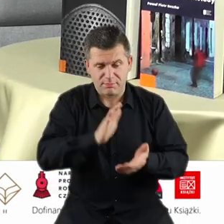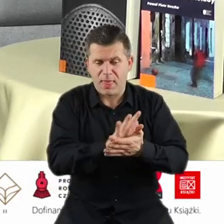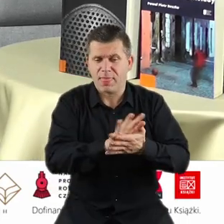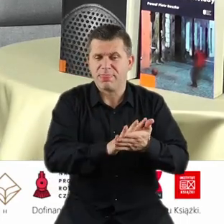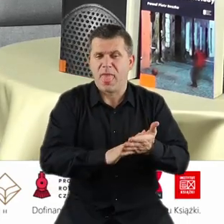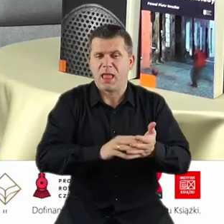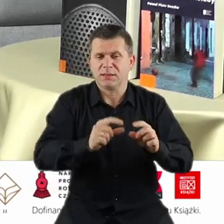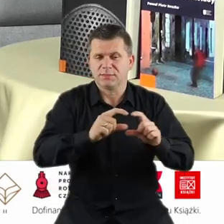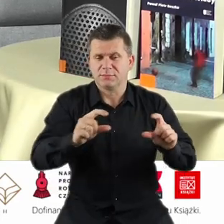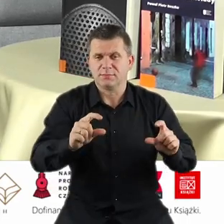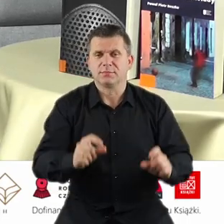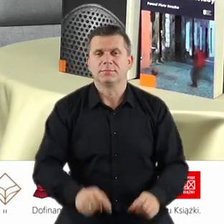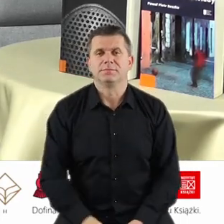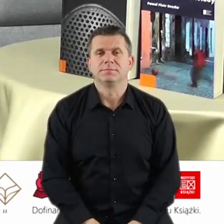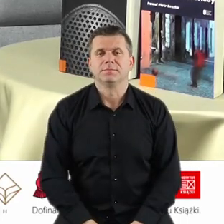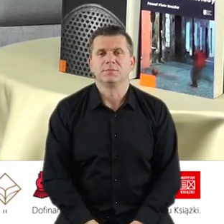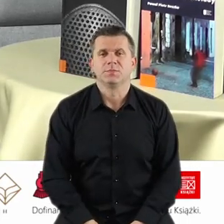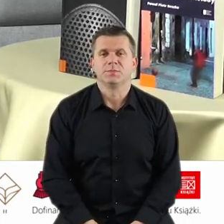tekst.